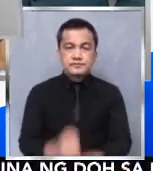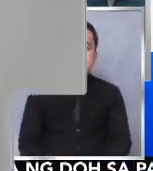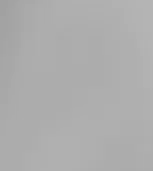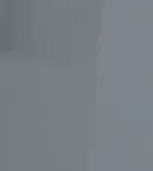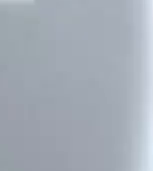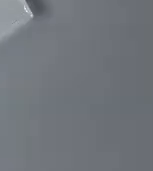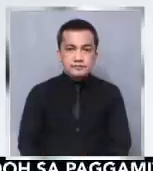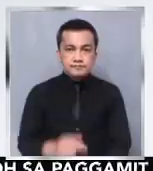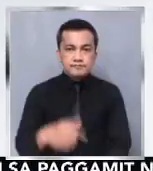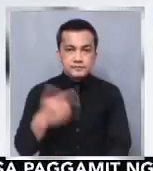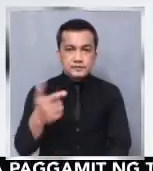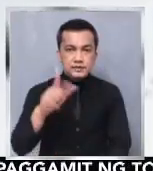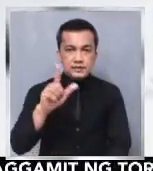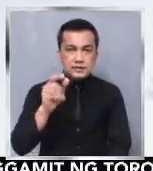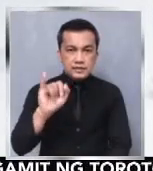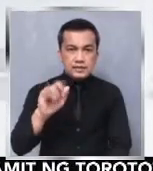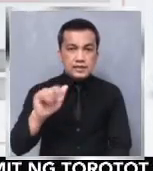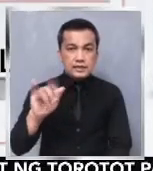Alves.